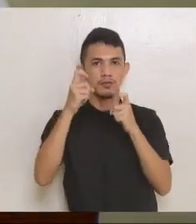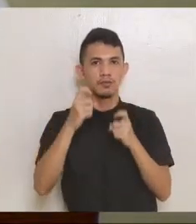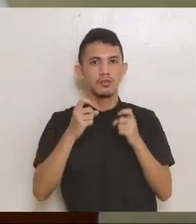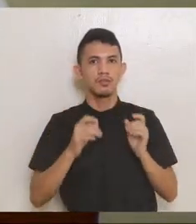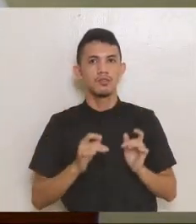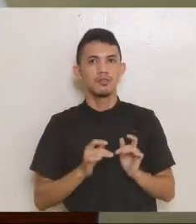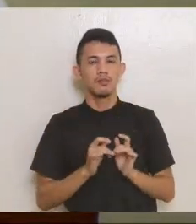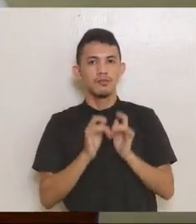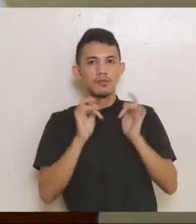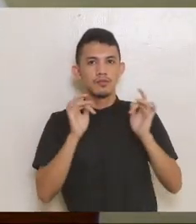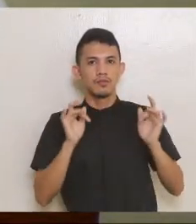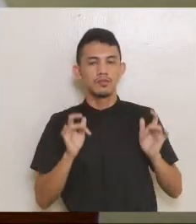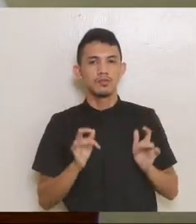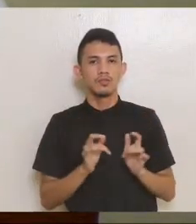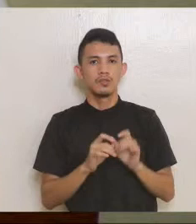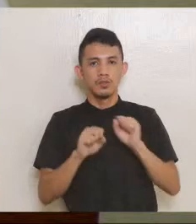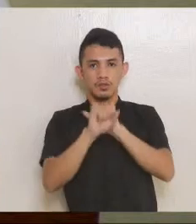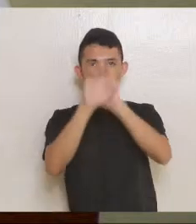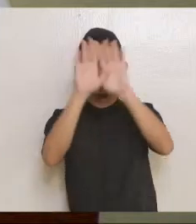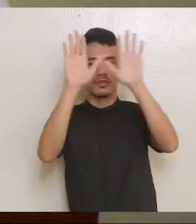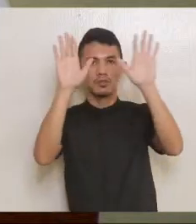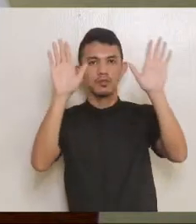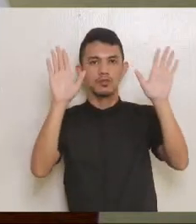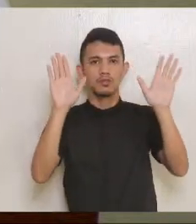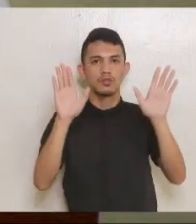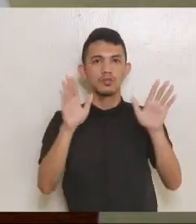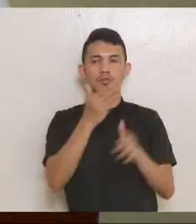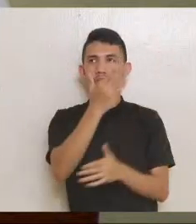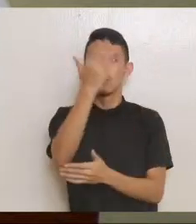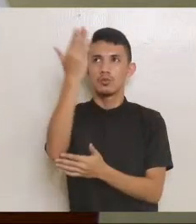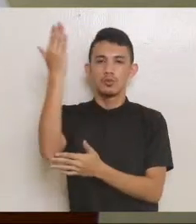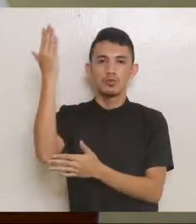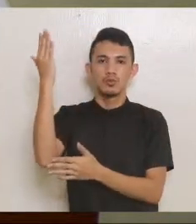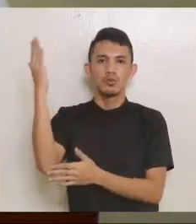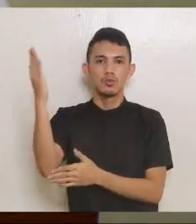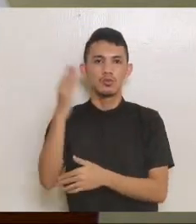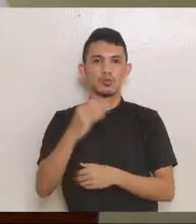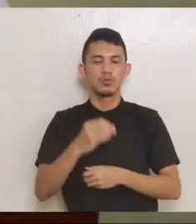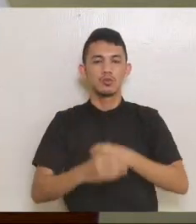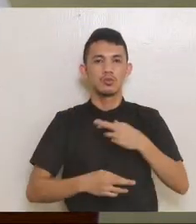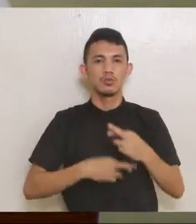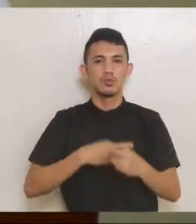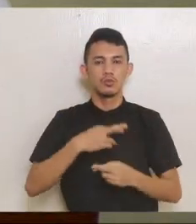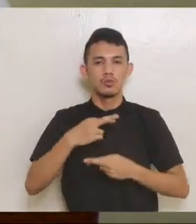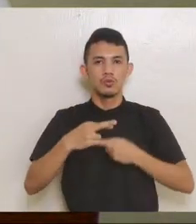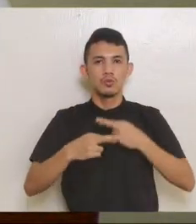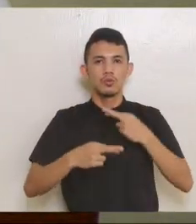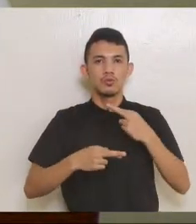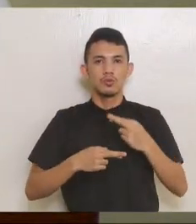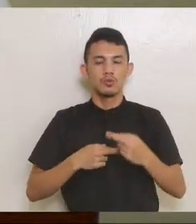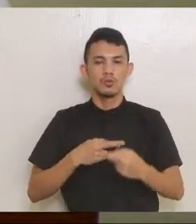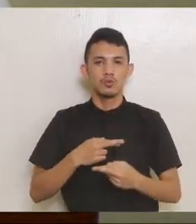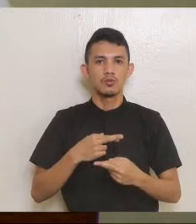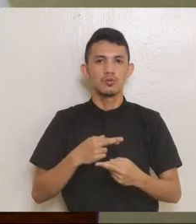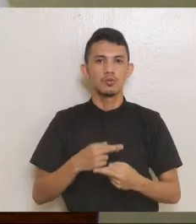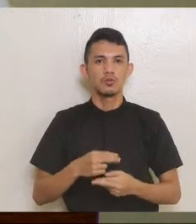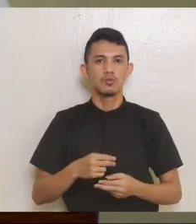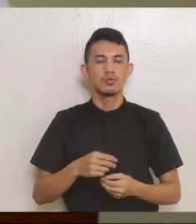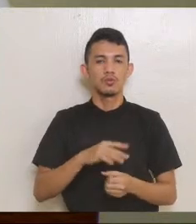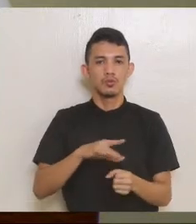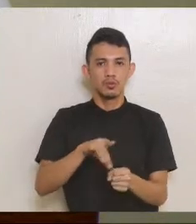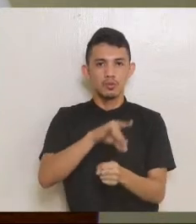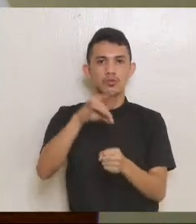kasing-kasing masiga nga kahayag, ikaw mao ang maglilipay labing hingpit. Sa kalag kalanog